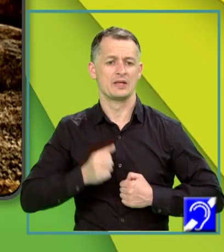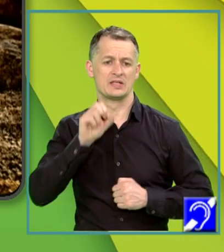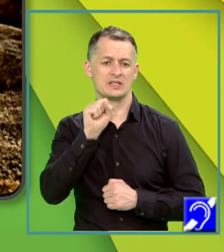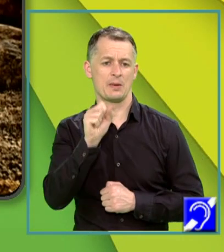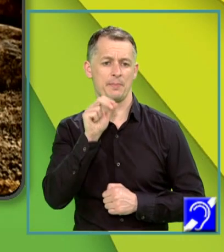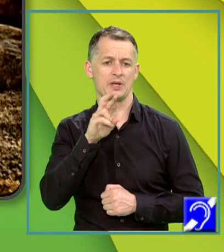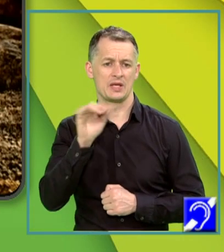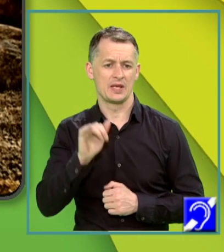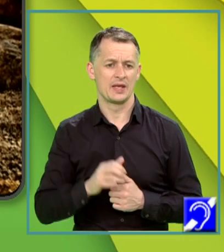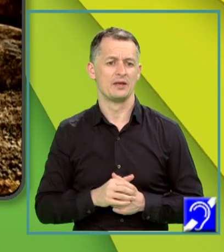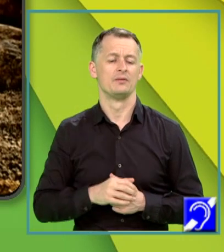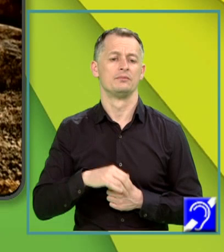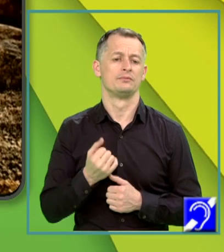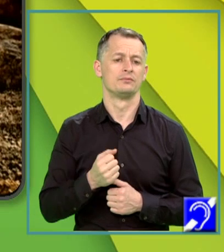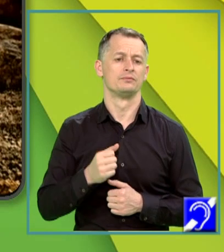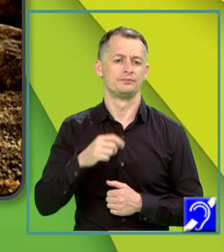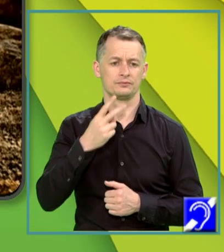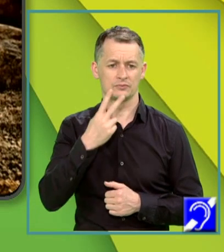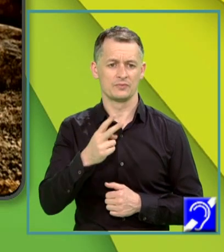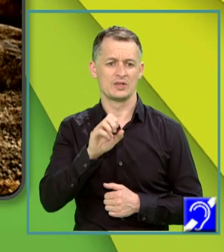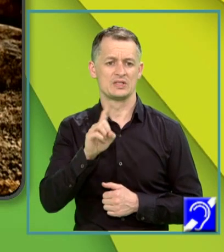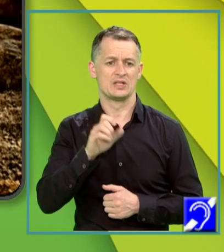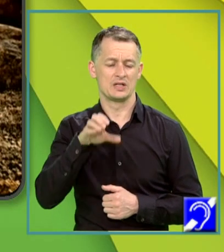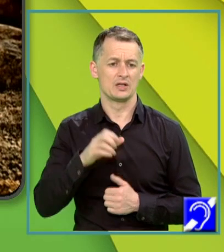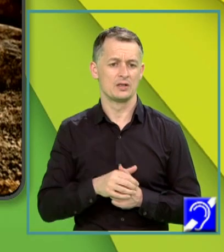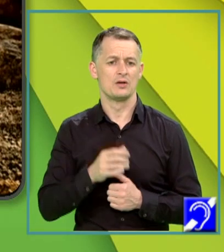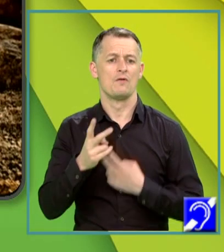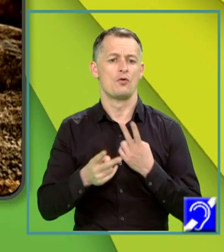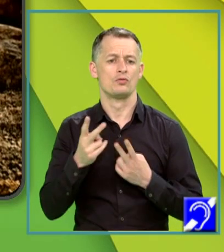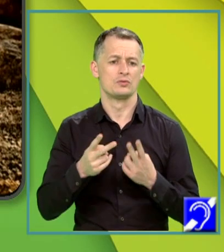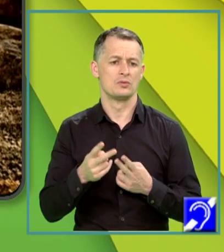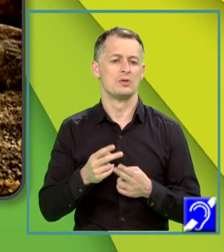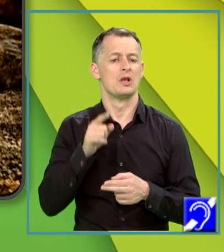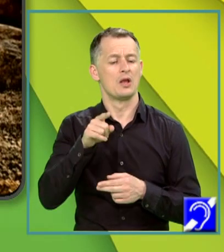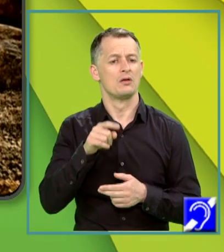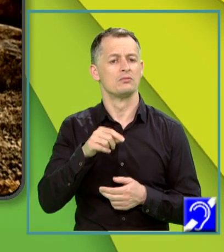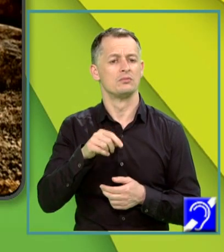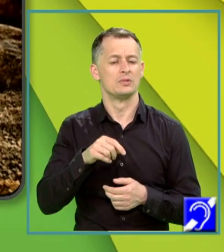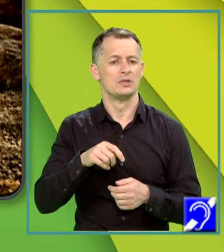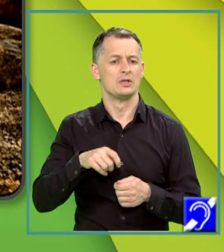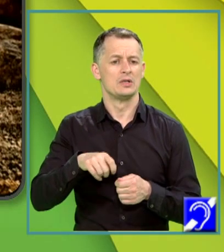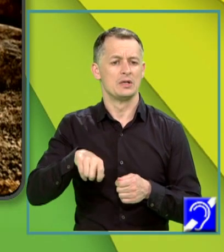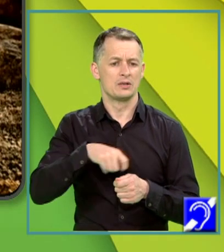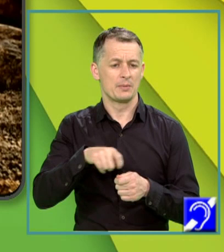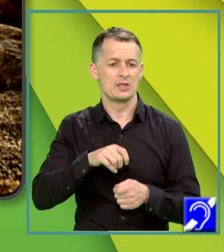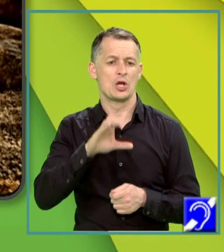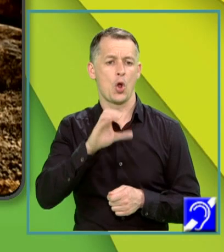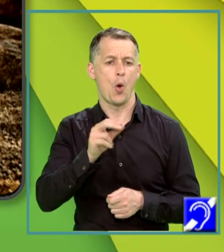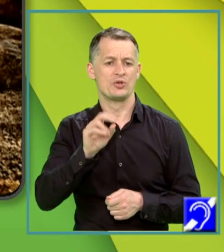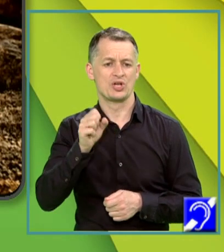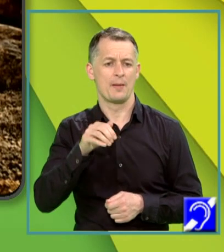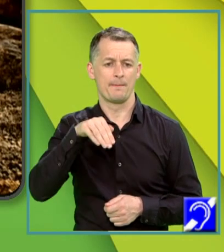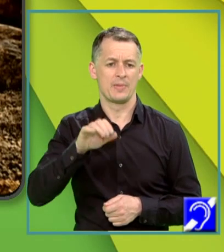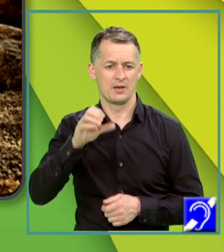zincul la Ilba și Muncelu Mic și prelucrat la Copșa Mică aluminiu se obține în urma exploatării